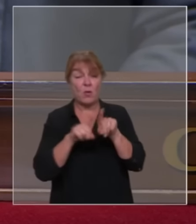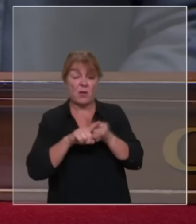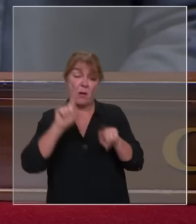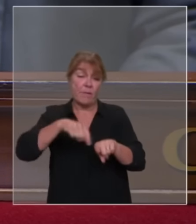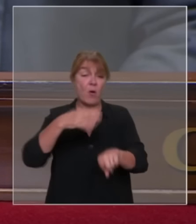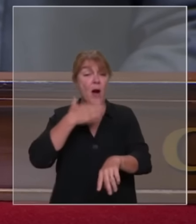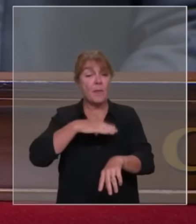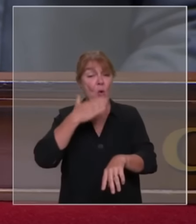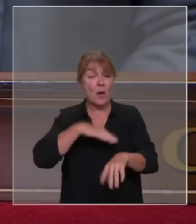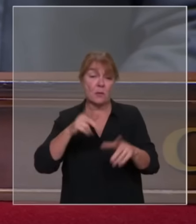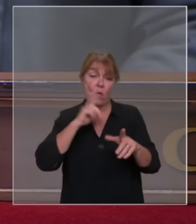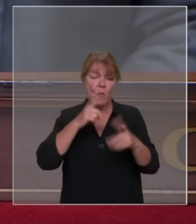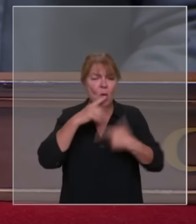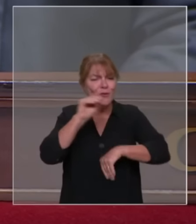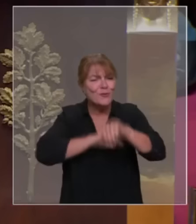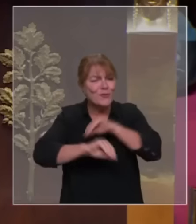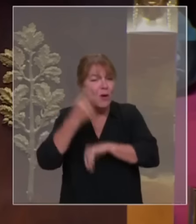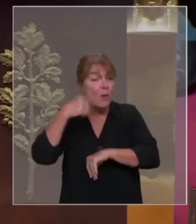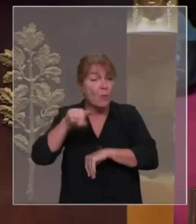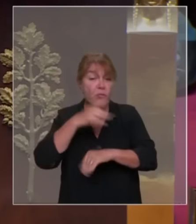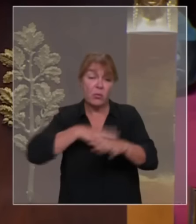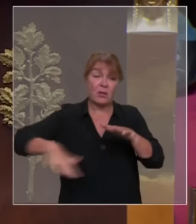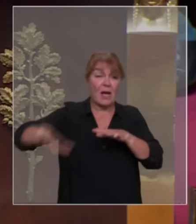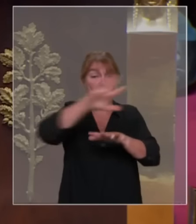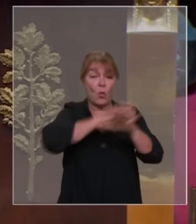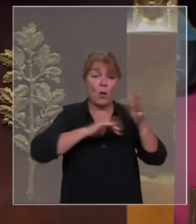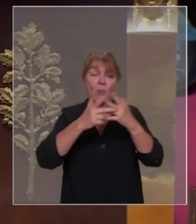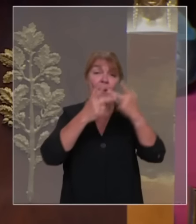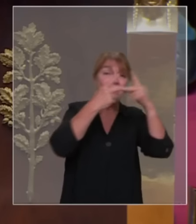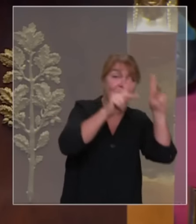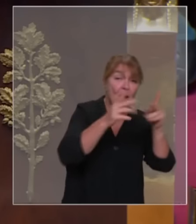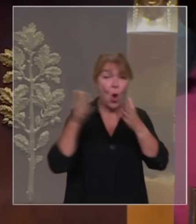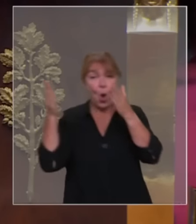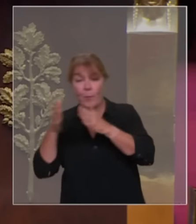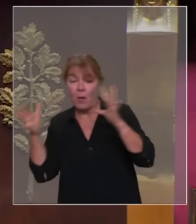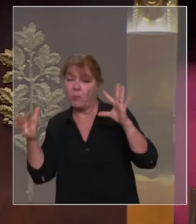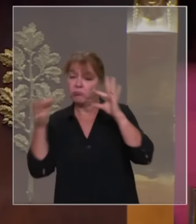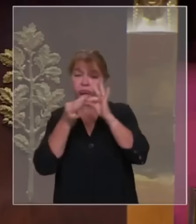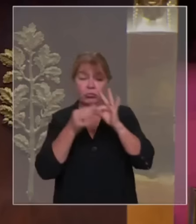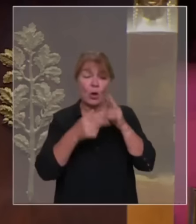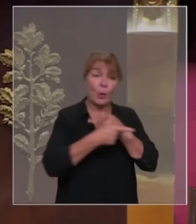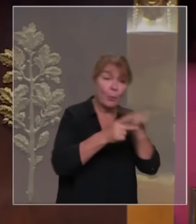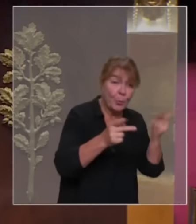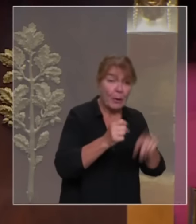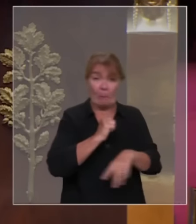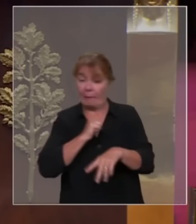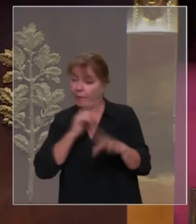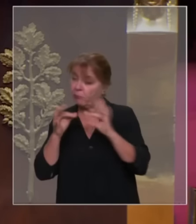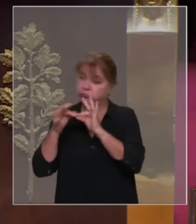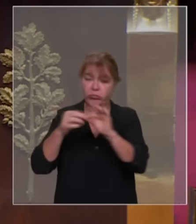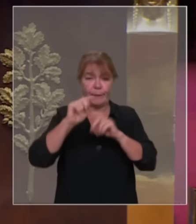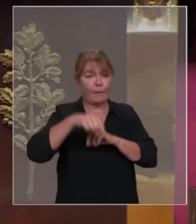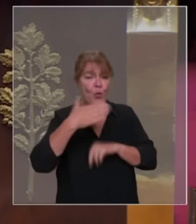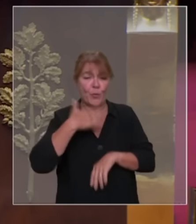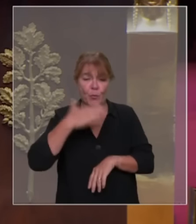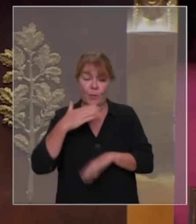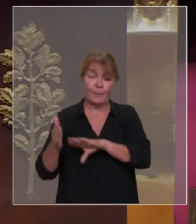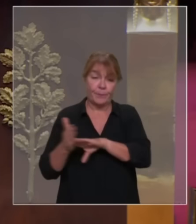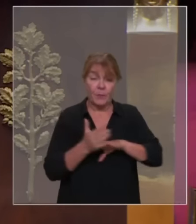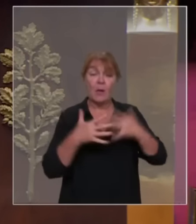la complémentarité des soins au sein de nos territoires, entre la ville et l'hôpital, entre le public et le privé. Mesdames et messieurs,